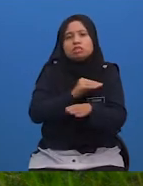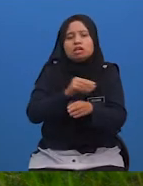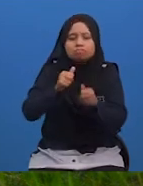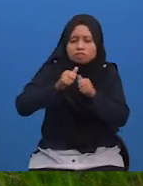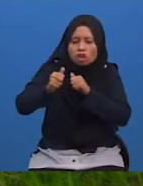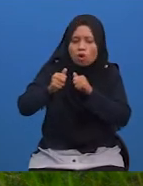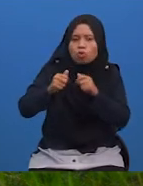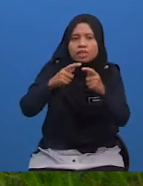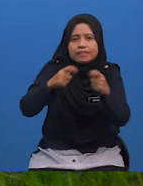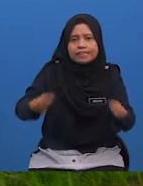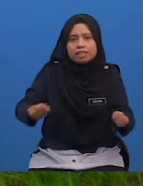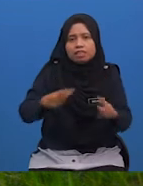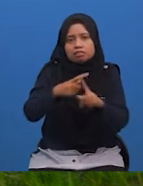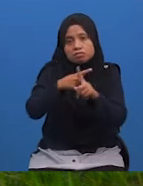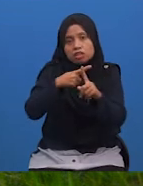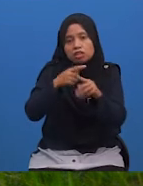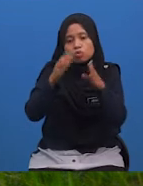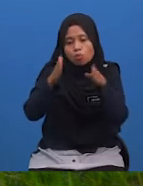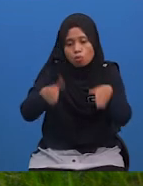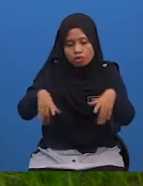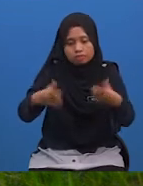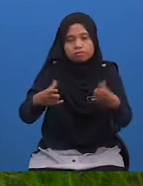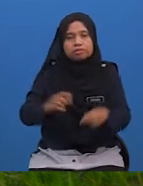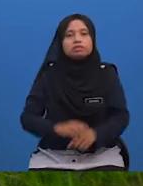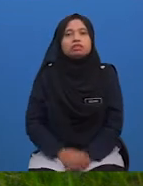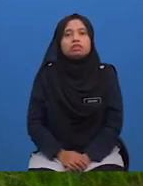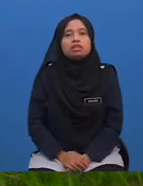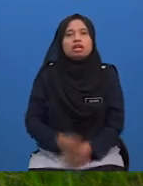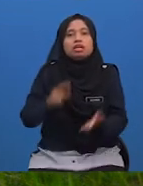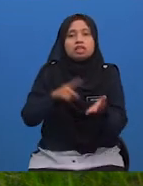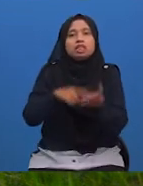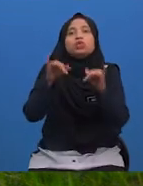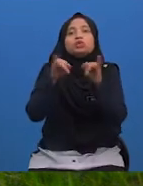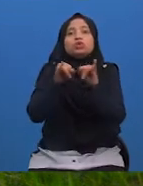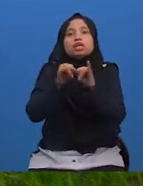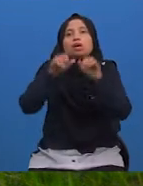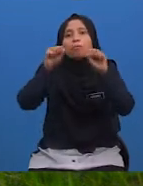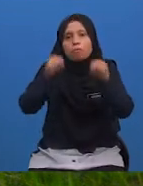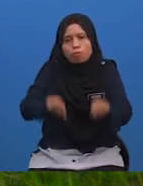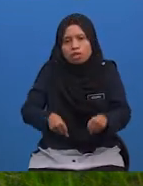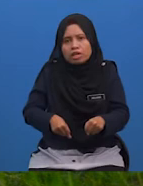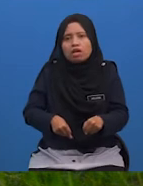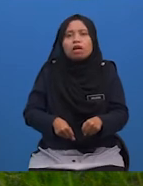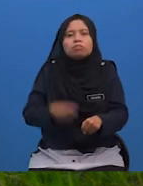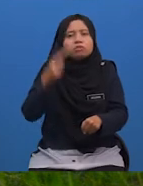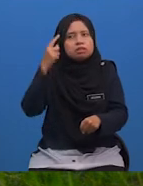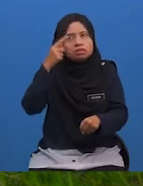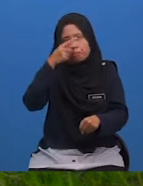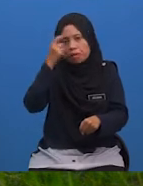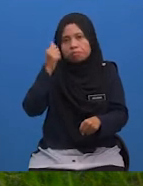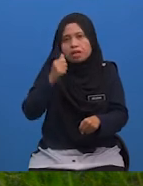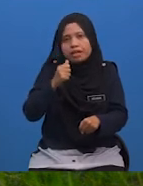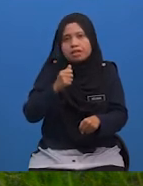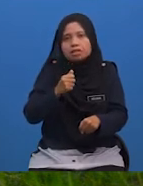dan jauh ketinggalan daripada orang lain. Ini juga boleh mengundang